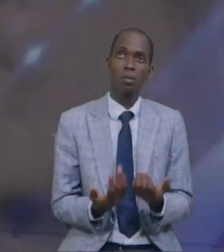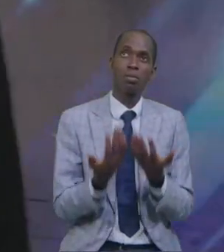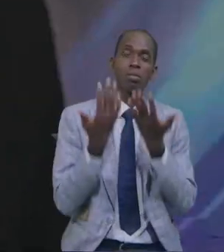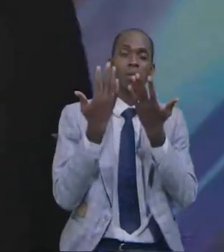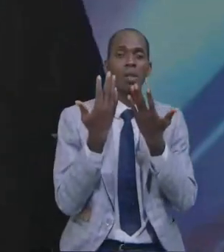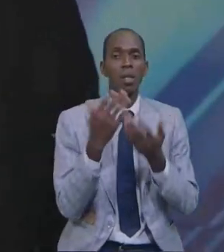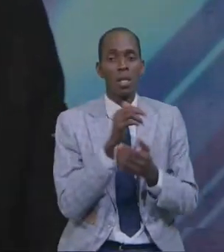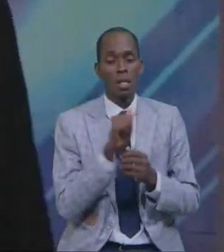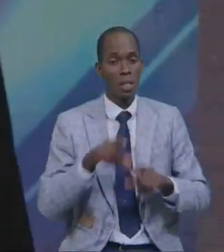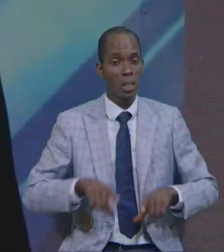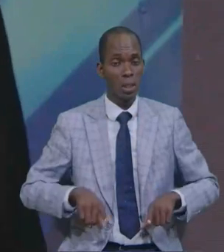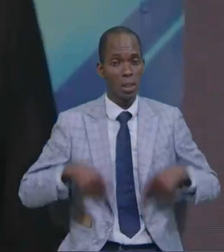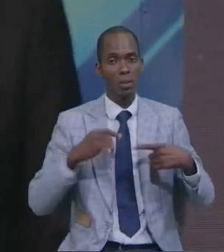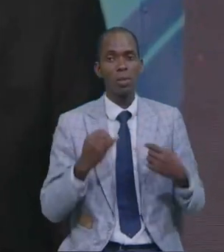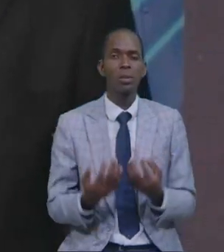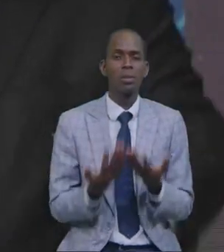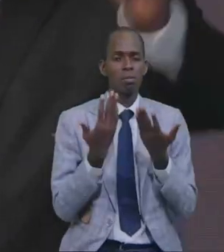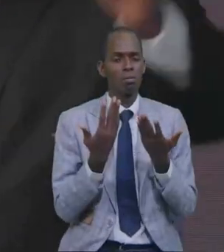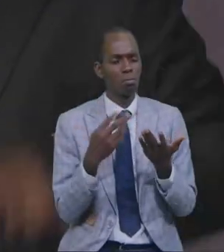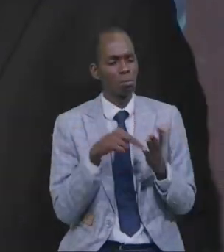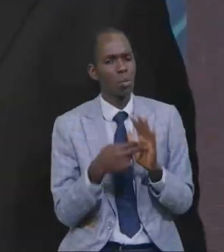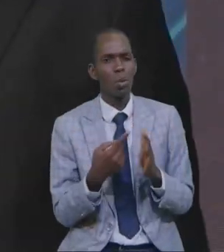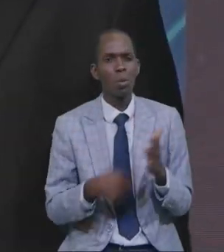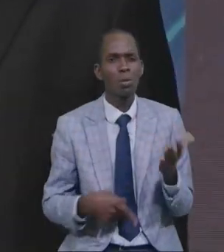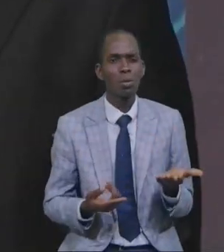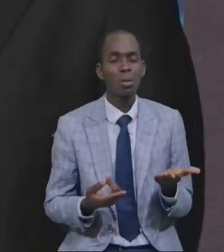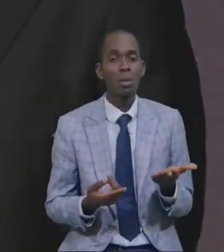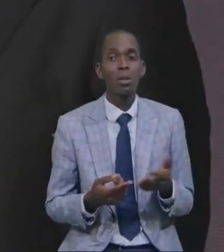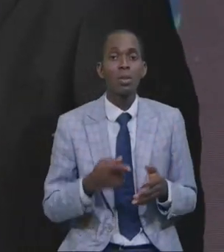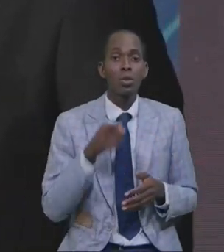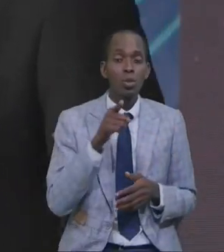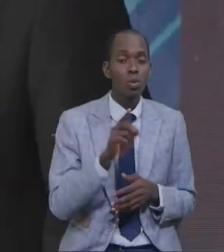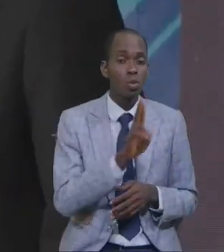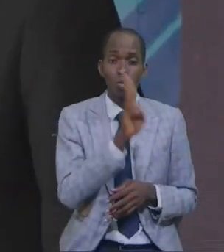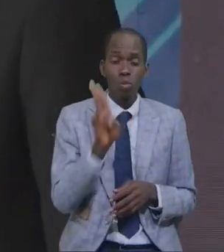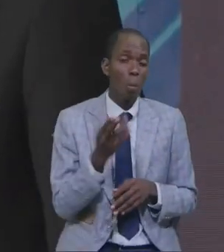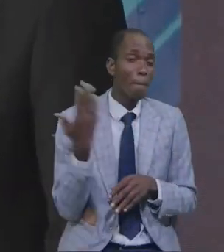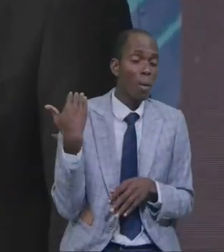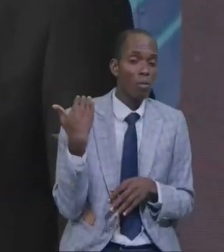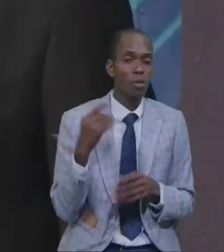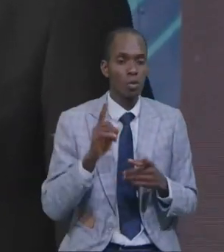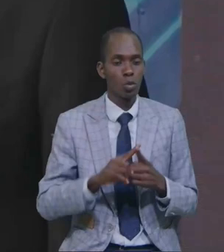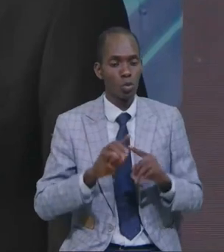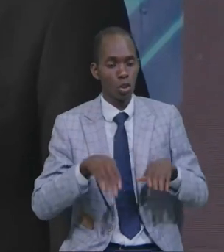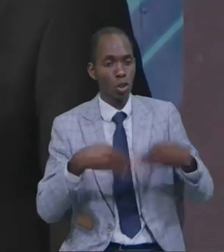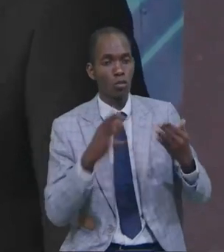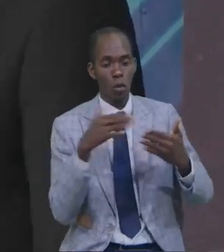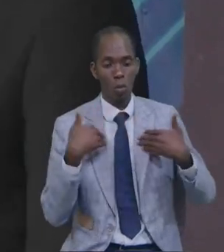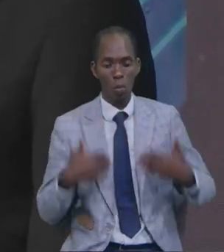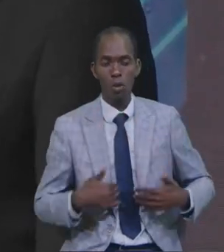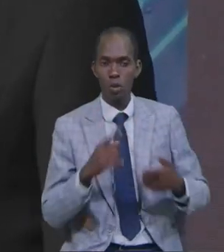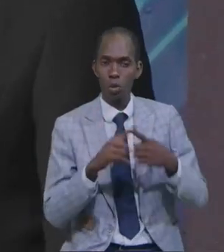Tu dois offrir ton corps. Tu le donnais au diable avant. Tu utilisais ta langue pour